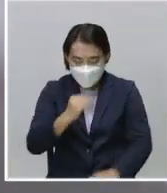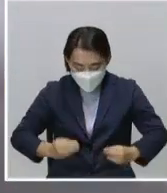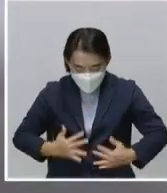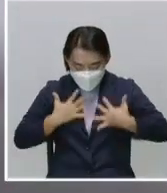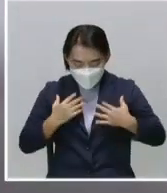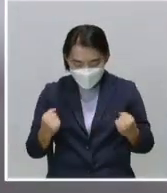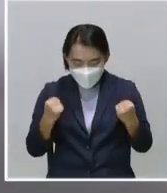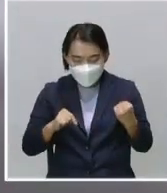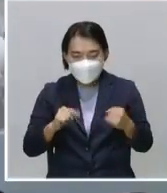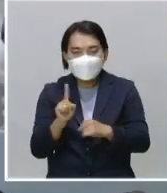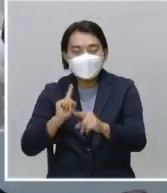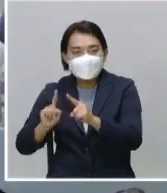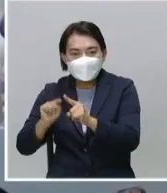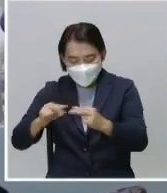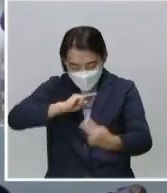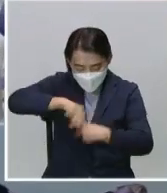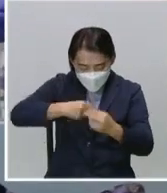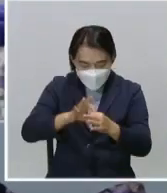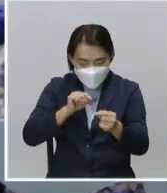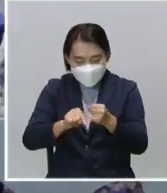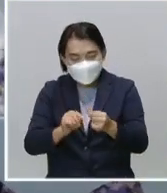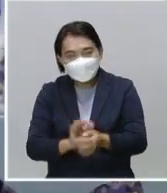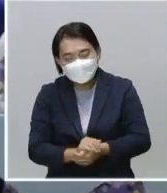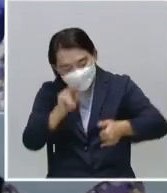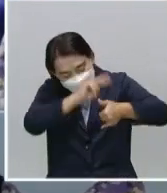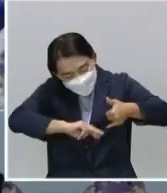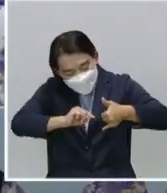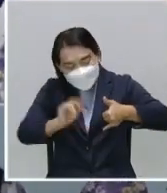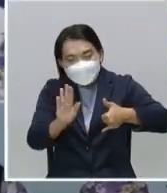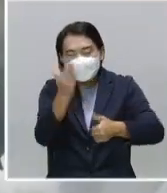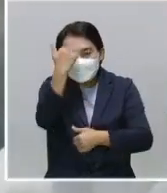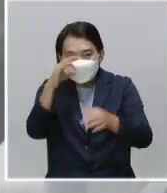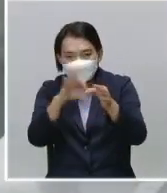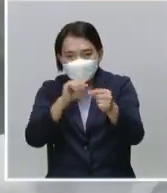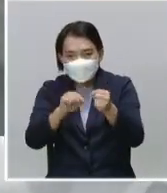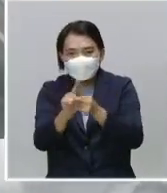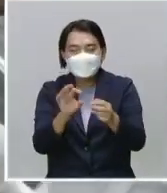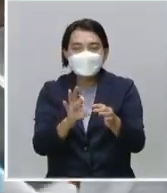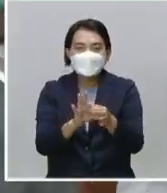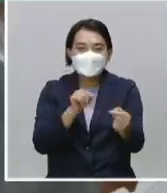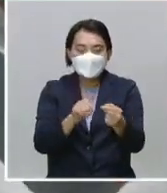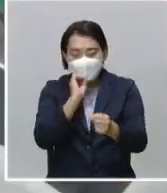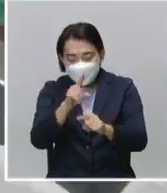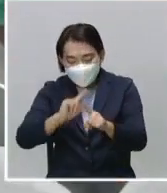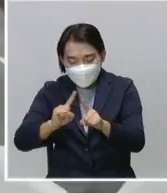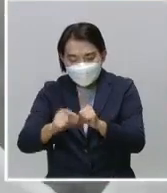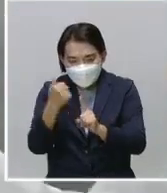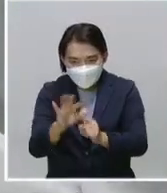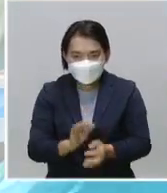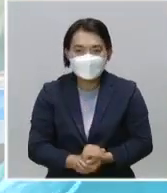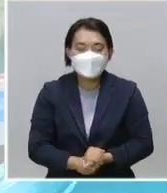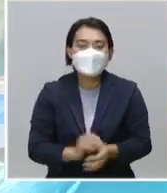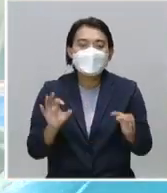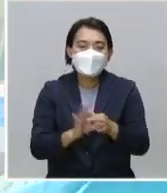คุ้มกันนั้นลักษณะนั้นเนี่ยคือไม่คุ้มค่าที่จะไปตรวจนะครับเพราะว่าค่าที่ได้มาไม่สามารถที่จะบอกอะไรได้เป็นเพียงการ